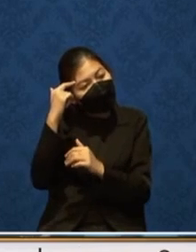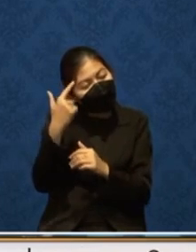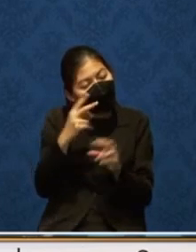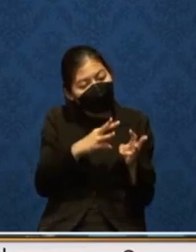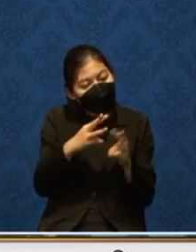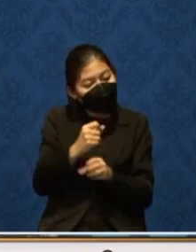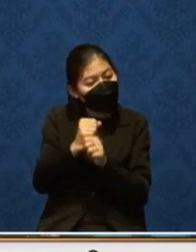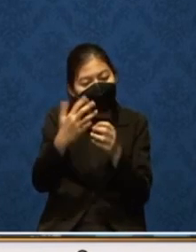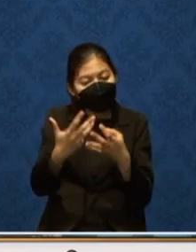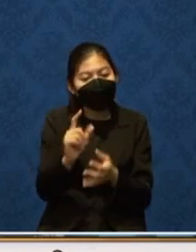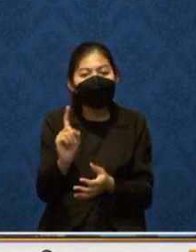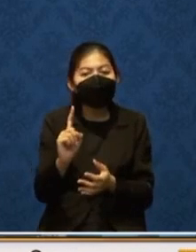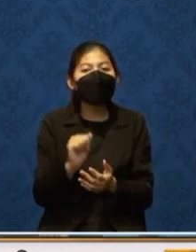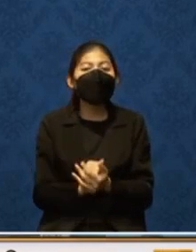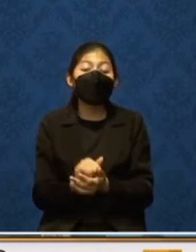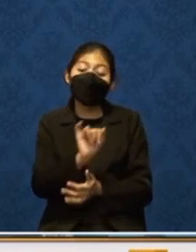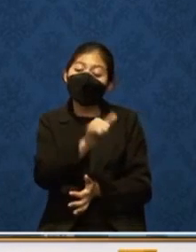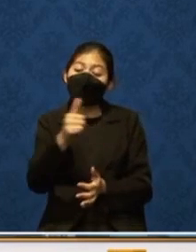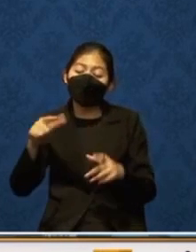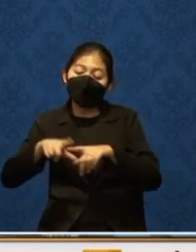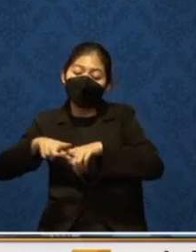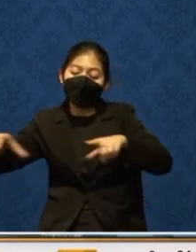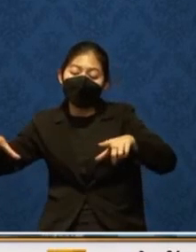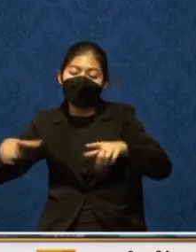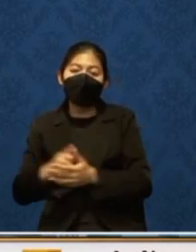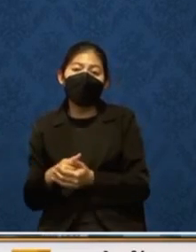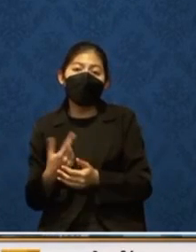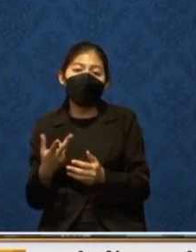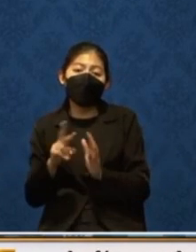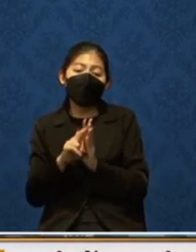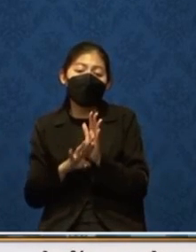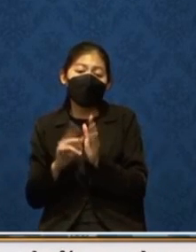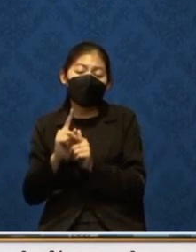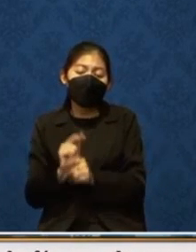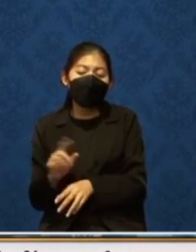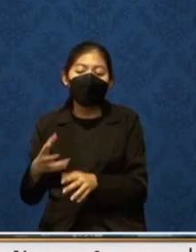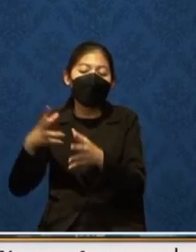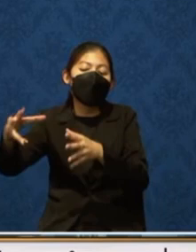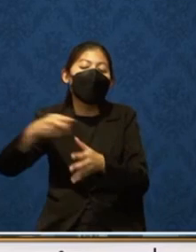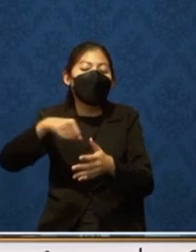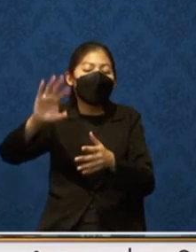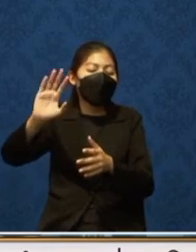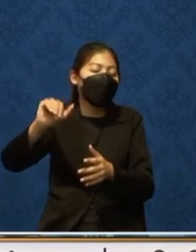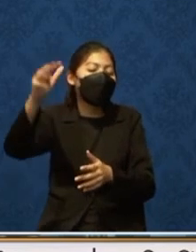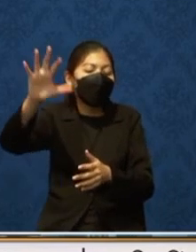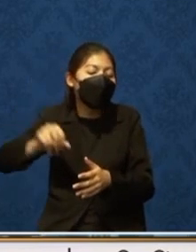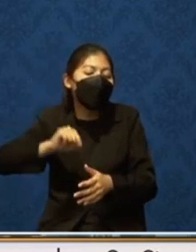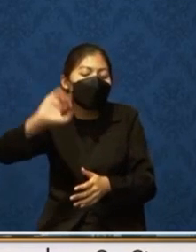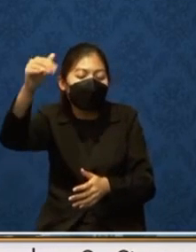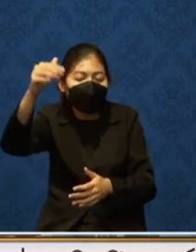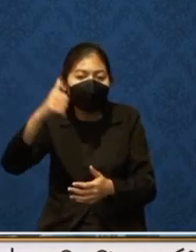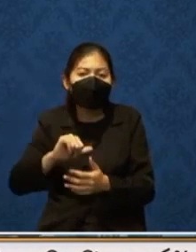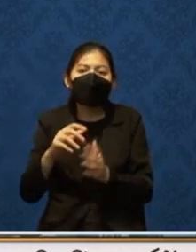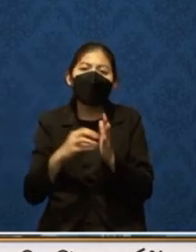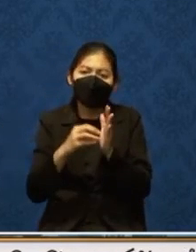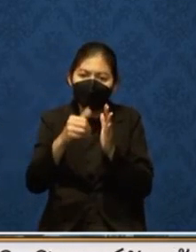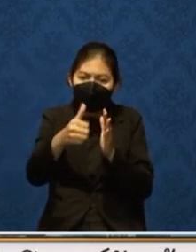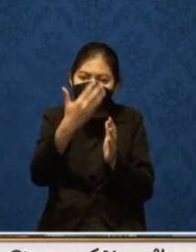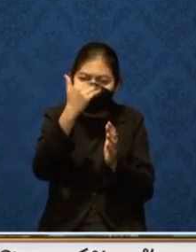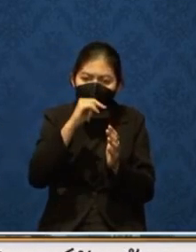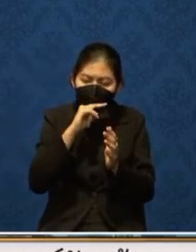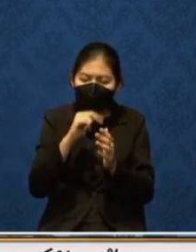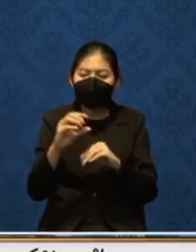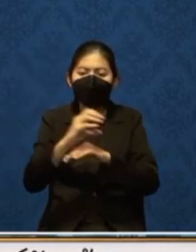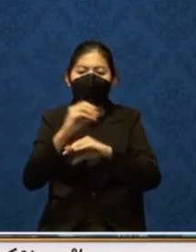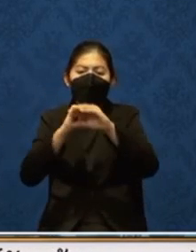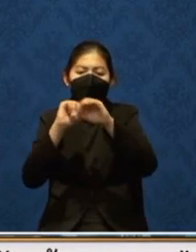ส่นบางพื้ที่ ที่ฉันใช้ระบบ llamadoือàyยาว สาว ได้ สาวา ดึงไปก่อน ก็โชคีไป BECAUSE DOS K ดโกรก